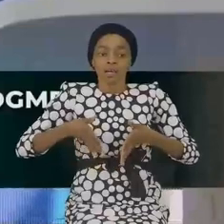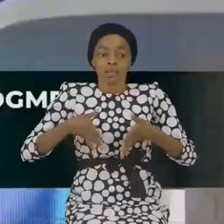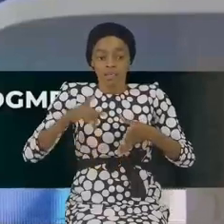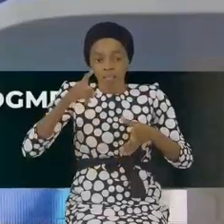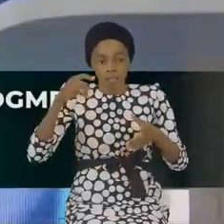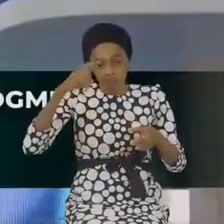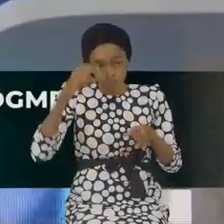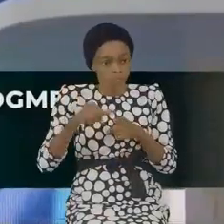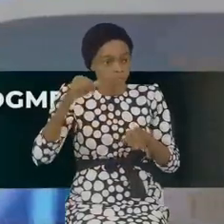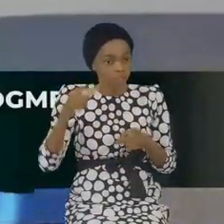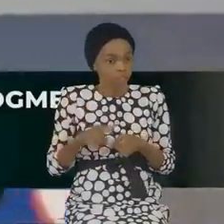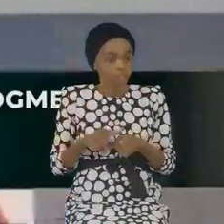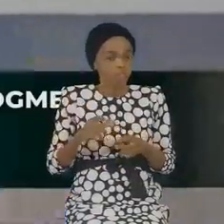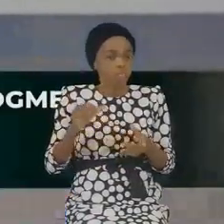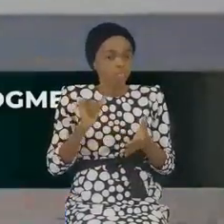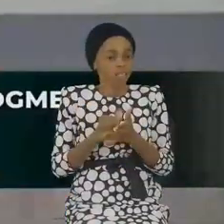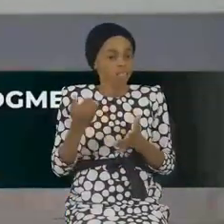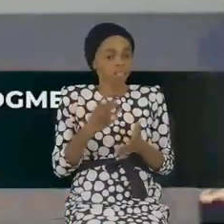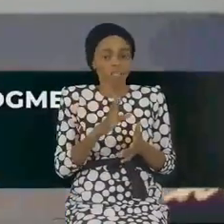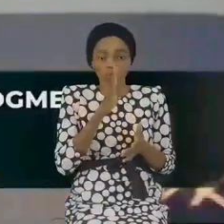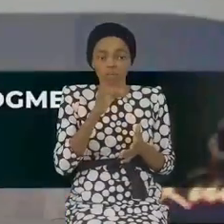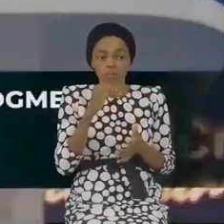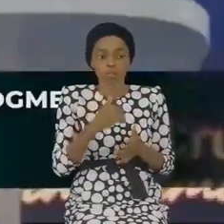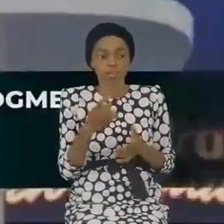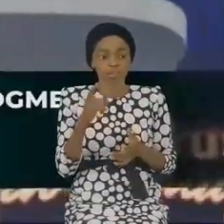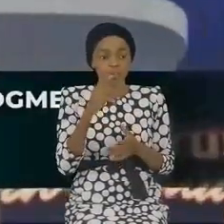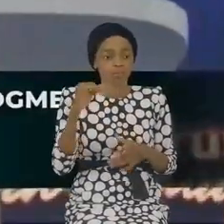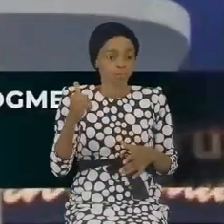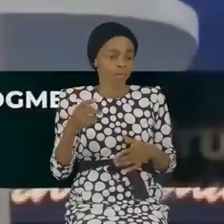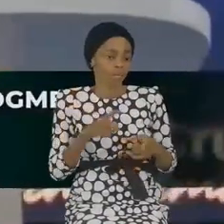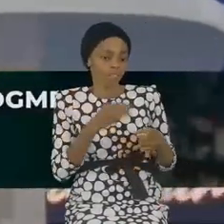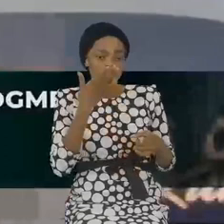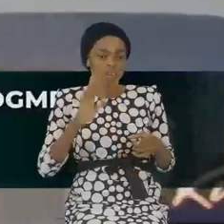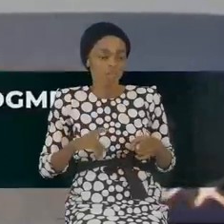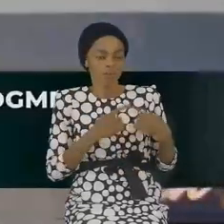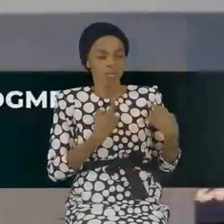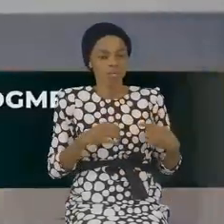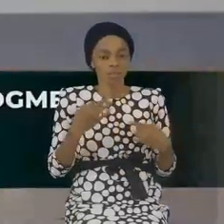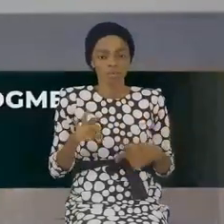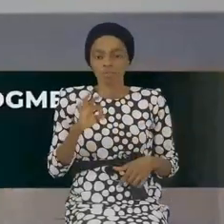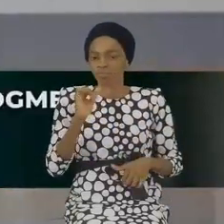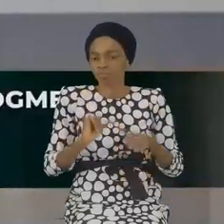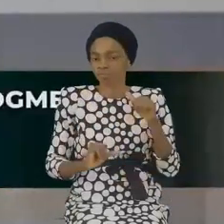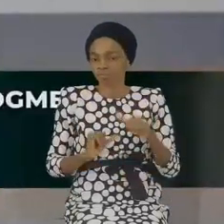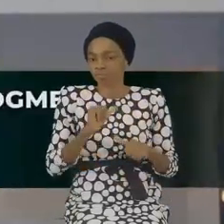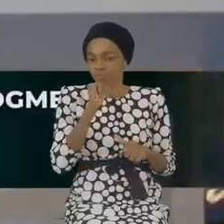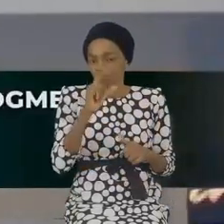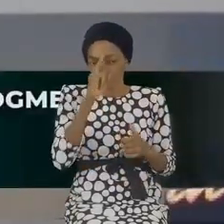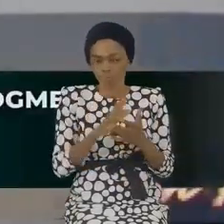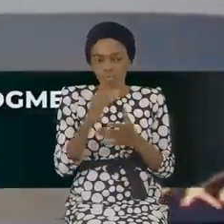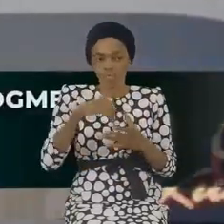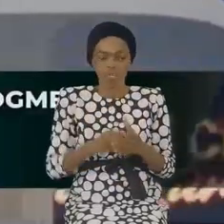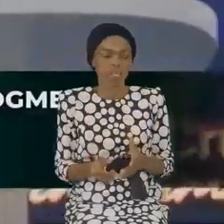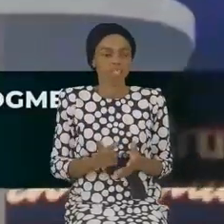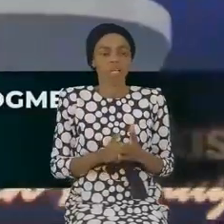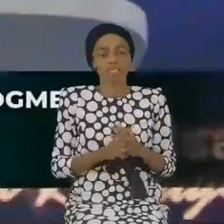vous n'ait un cœur mauvais et incrédule au point de se détourner du Dieu vivant. Verset 13. Verset 13,